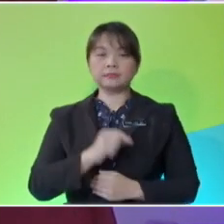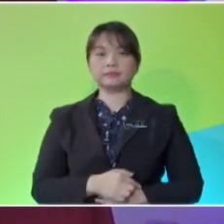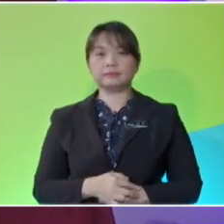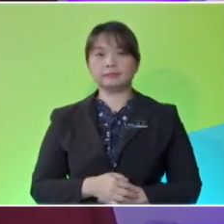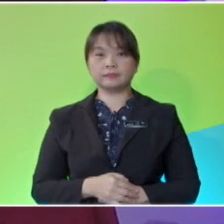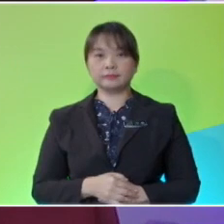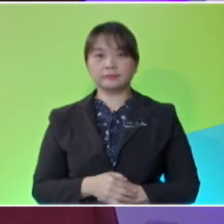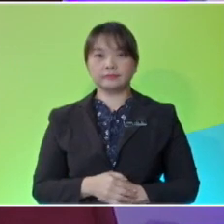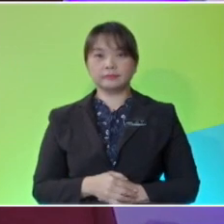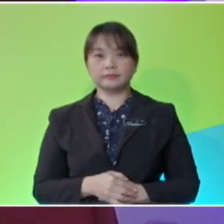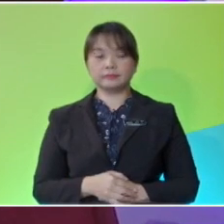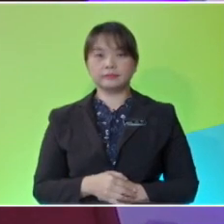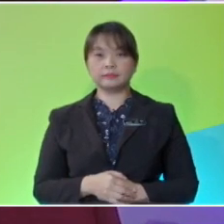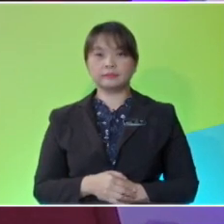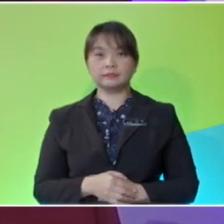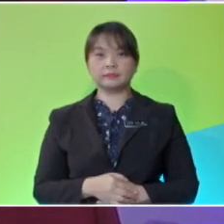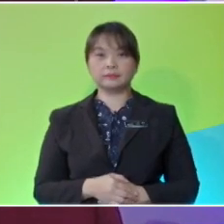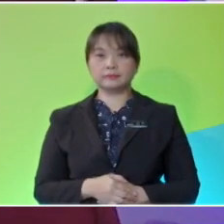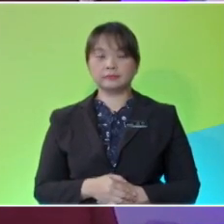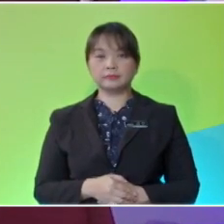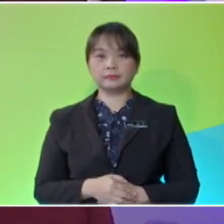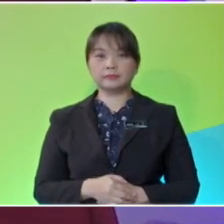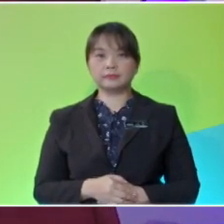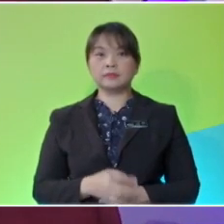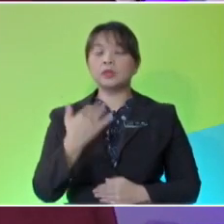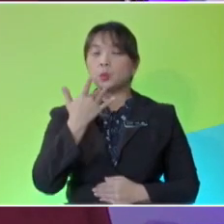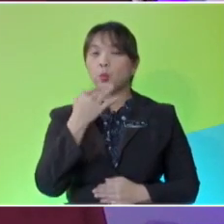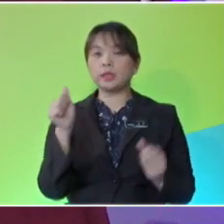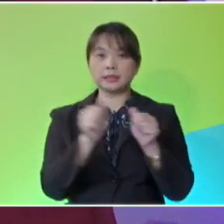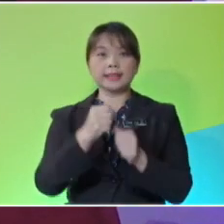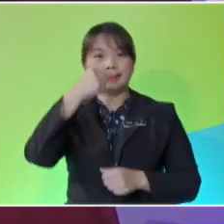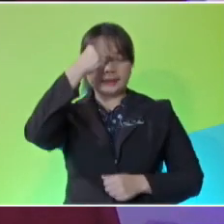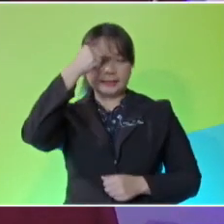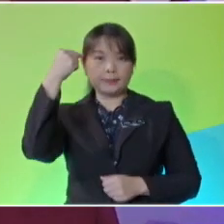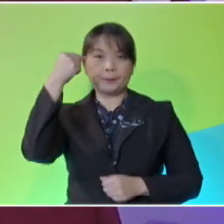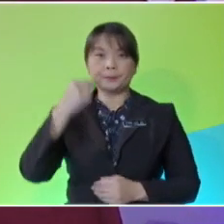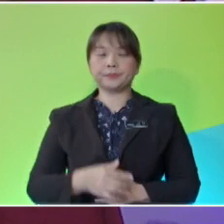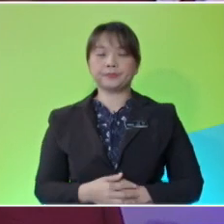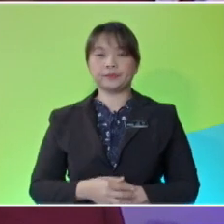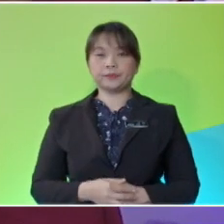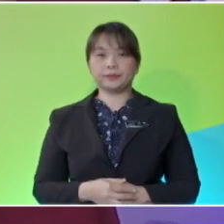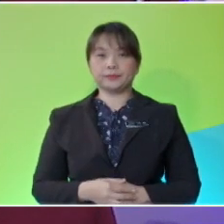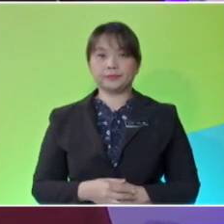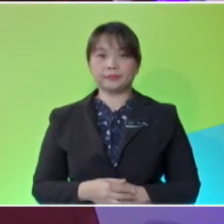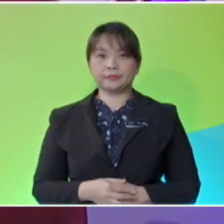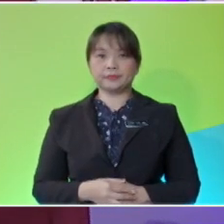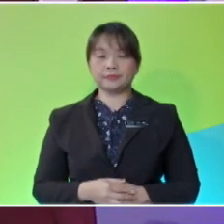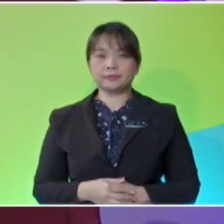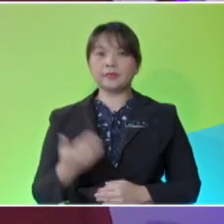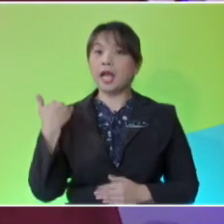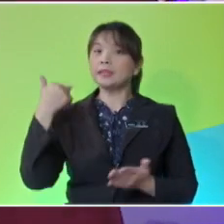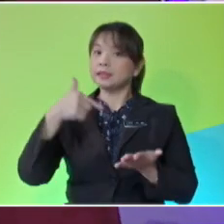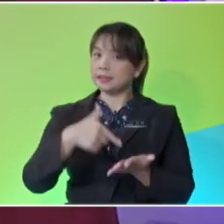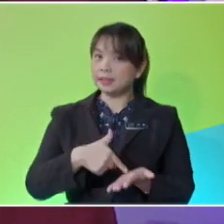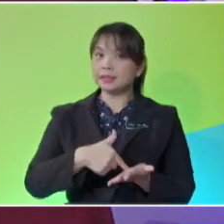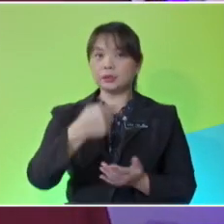kita lukis dalam bentuk empat segi kemudian perlu diwarnaikan dengan warna hitam oke itu adalah simbol titik oke Ada lagi soal